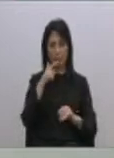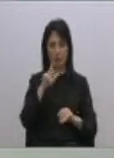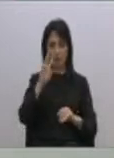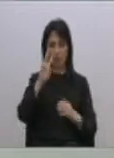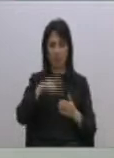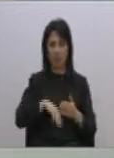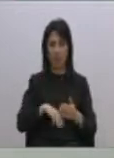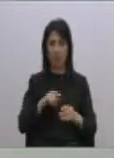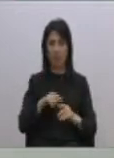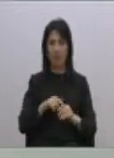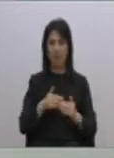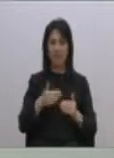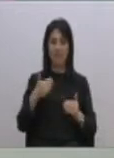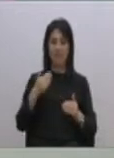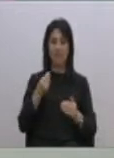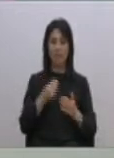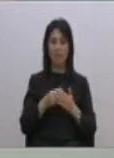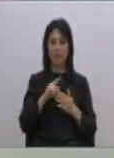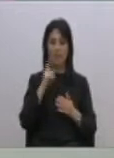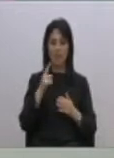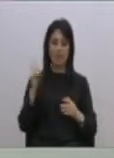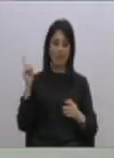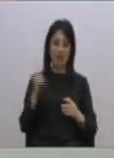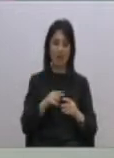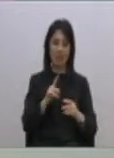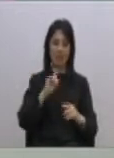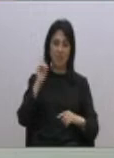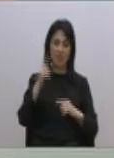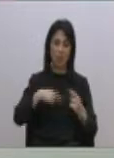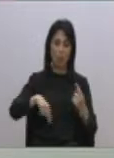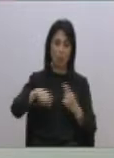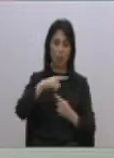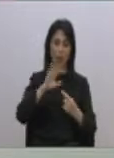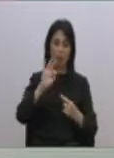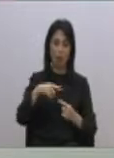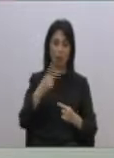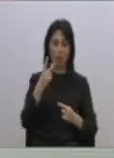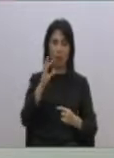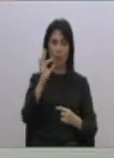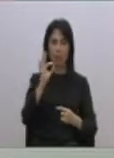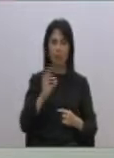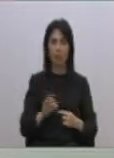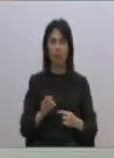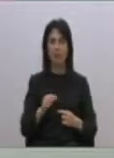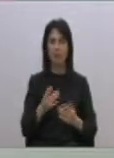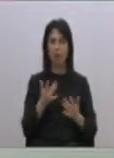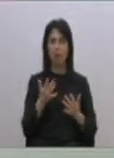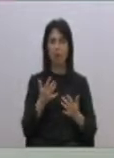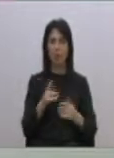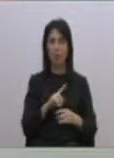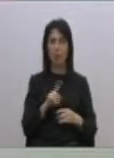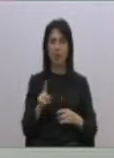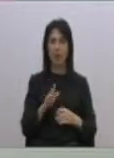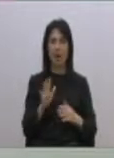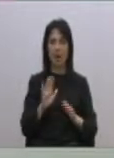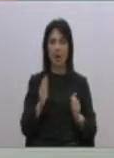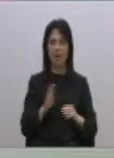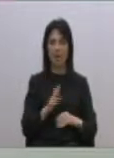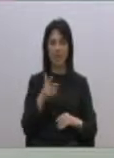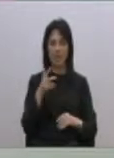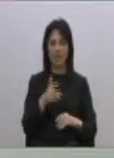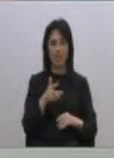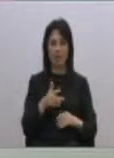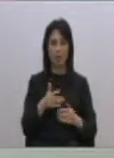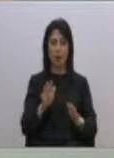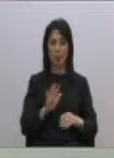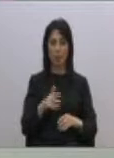undeva, țina finansului țilis gal mobașe, misițile uri, prunui, snorintele ori procent. Odenobit, magram, arnaclep, samieta stara,